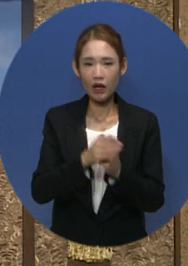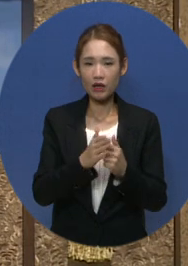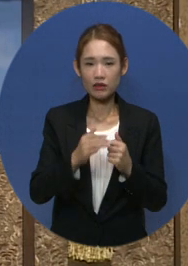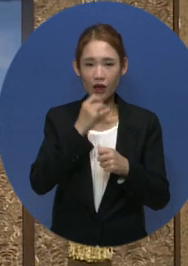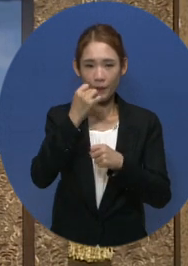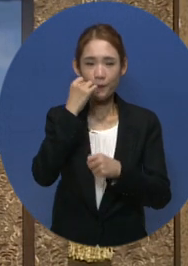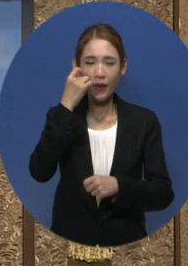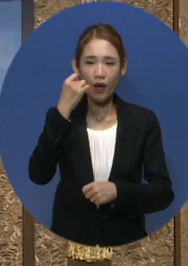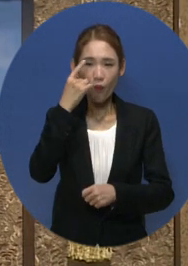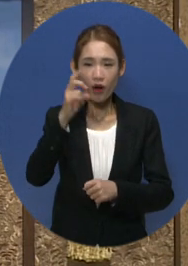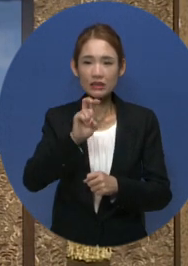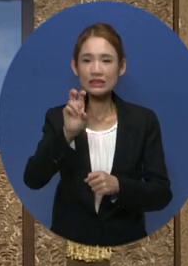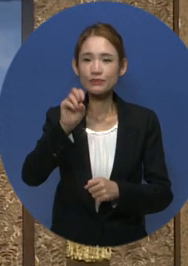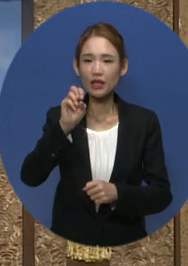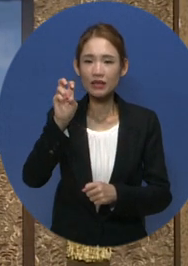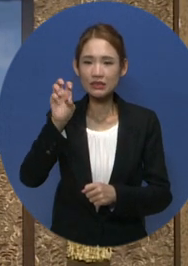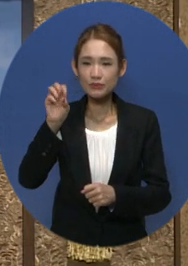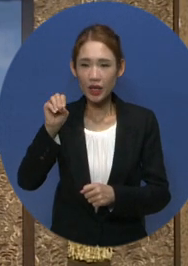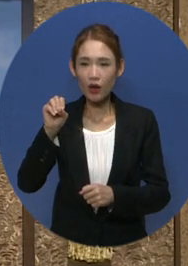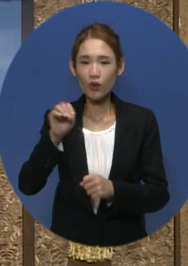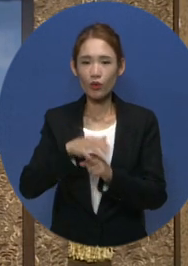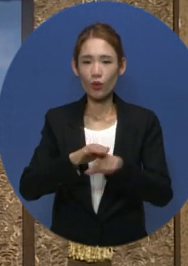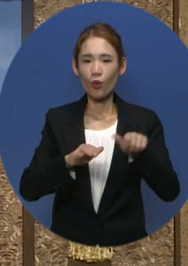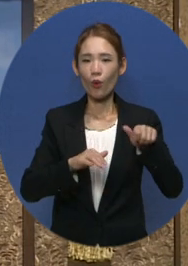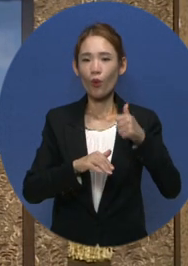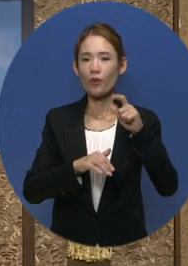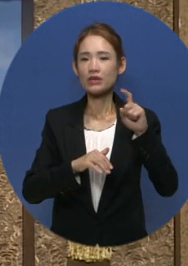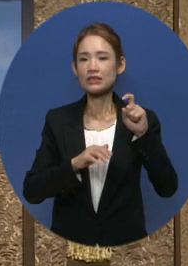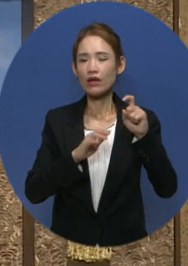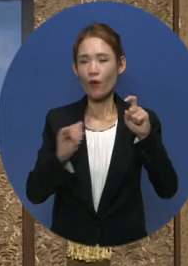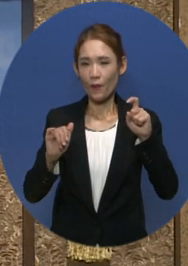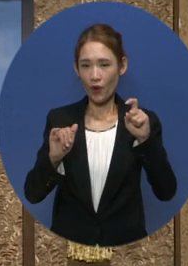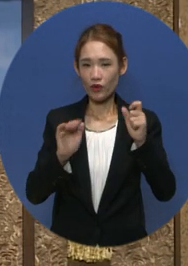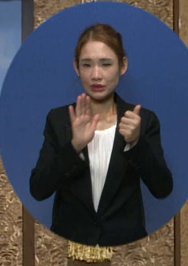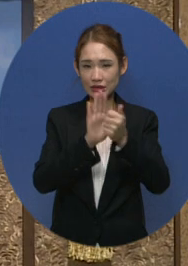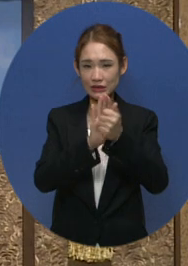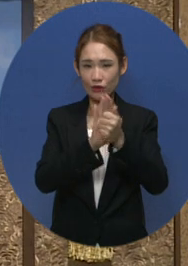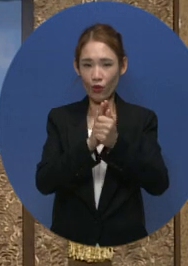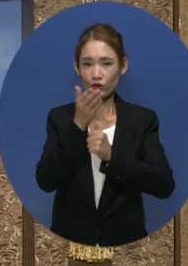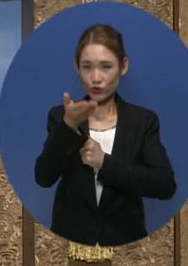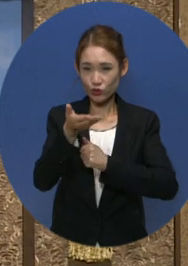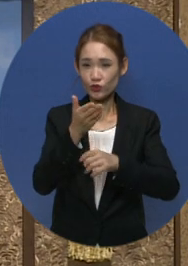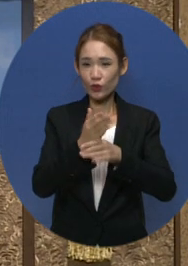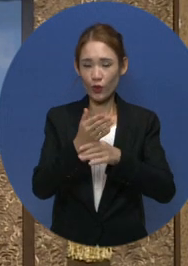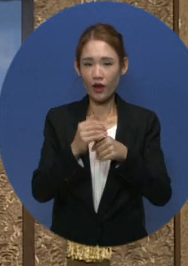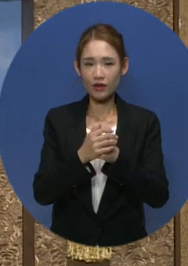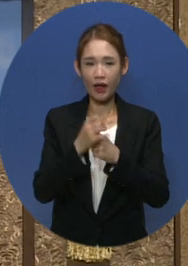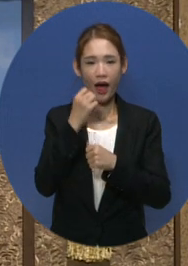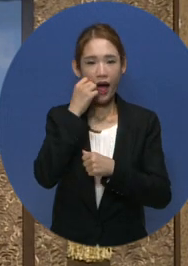매월 20만 원씩 네. 한 510명을 지원하고 있습니다. 그러니까 한 달에